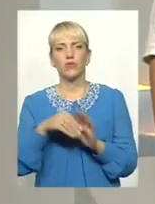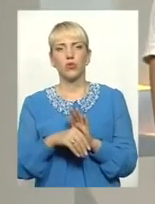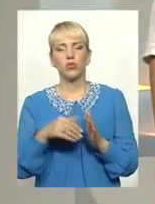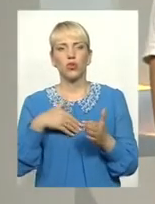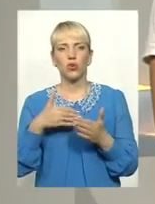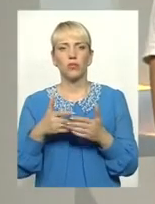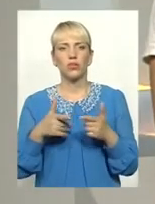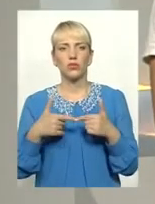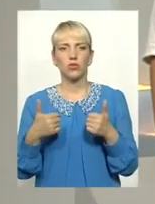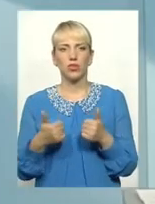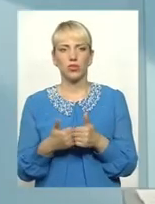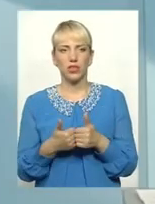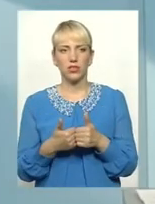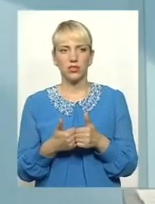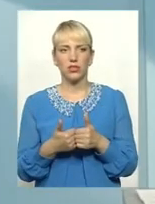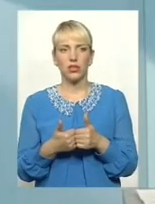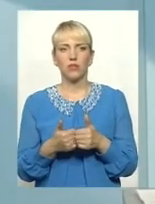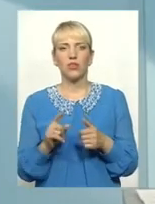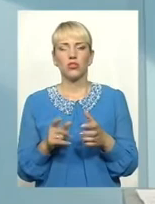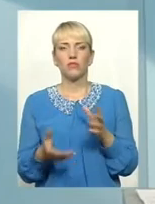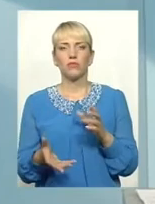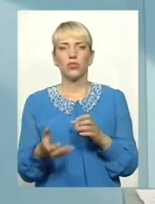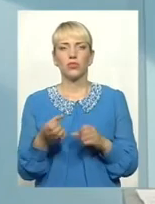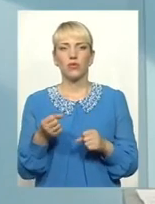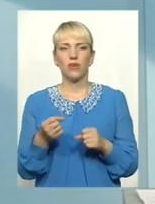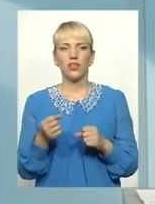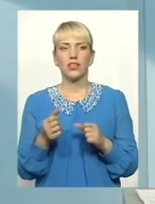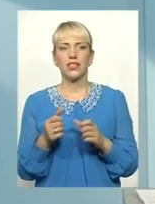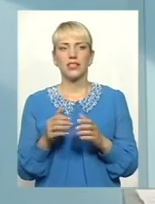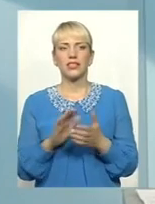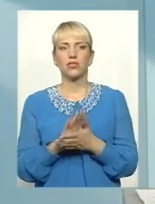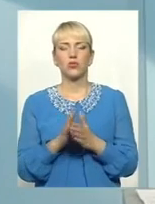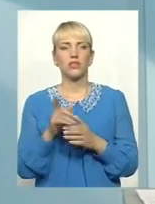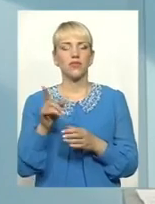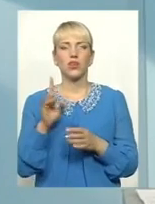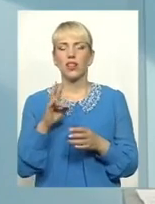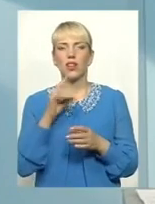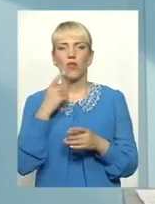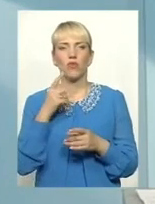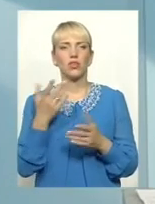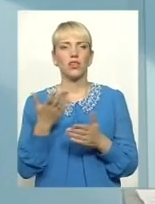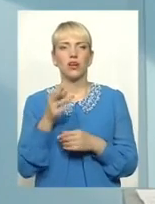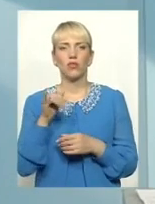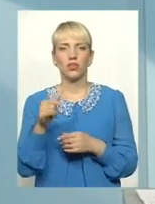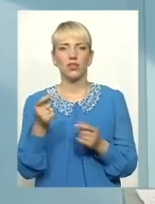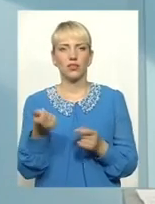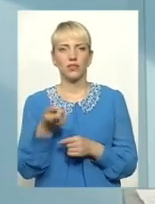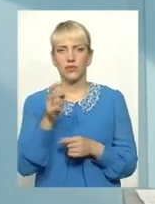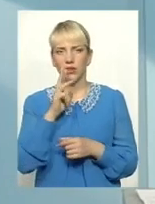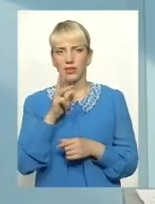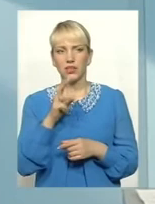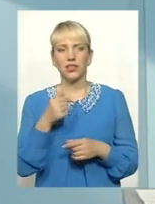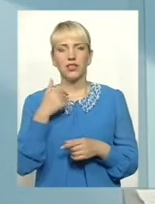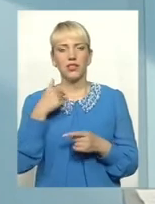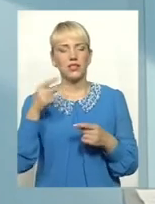піти або туди, бо якось треба рятувати ситуацію. Вони навіть не озвучують, скільки вони отримують, чи є там зарплатня. Я